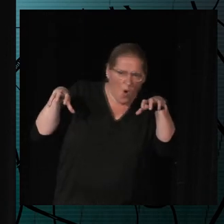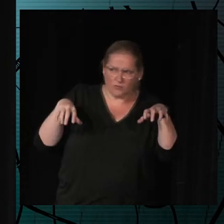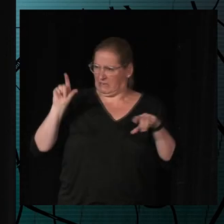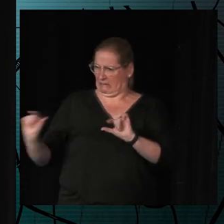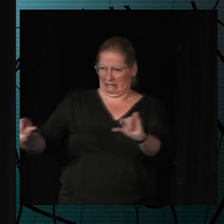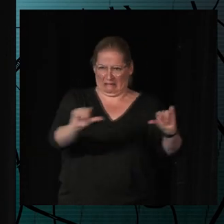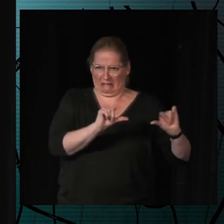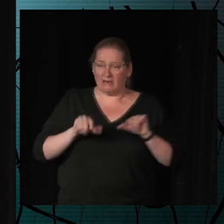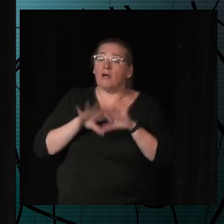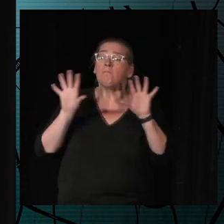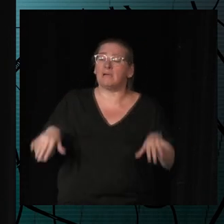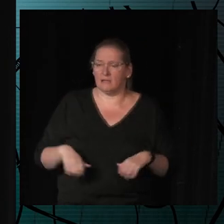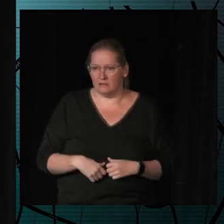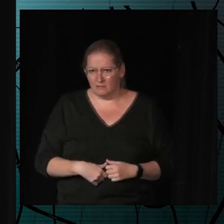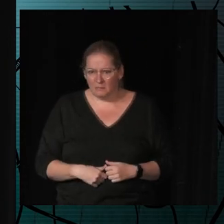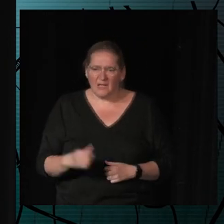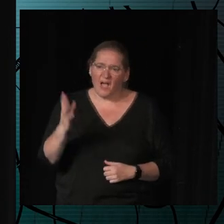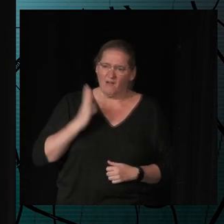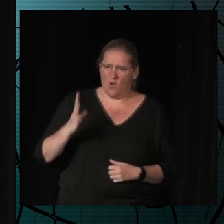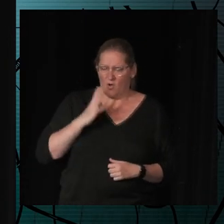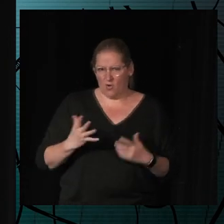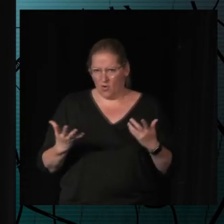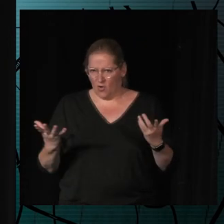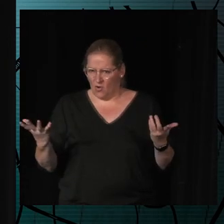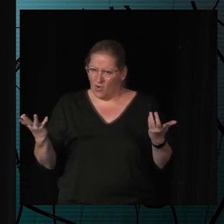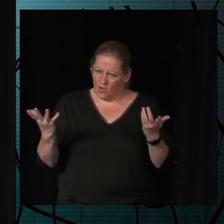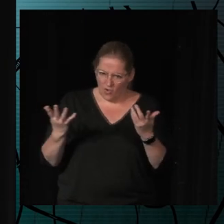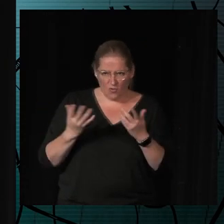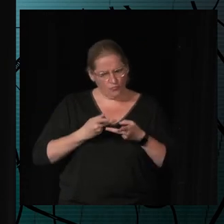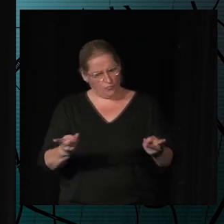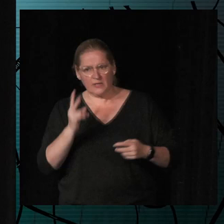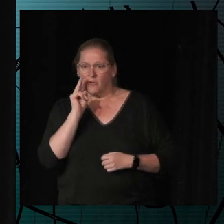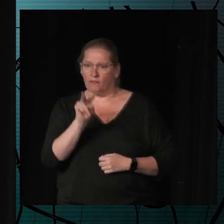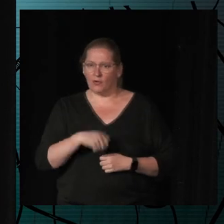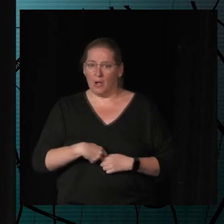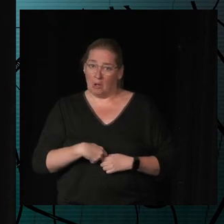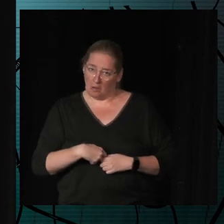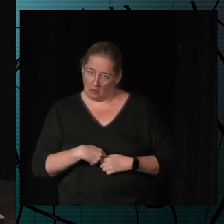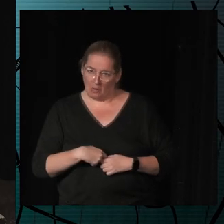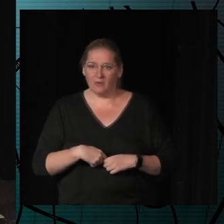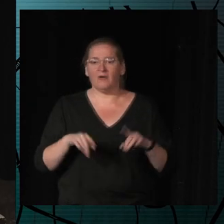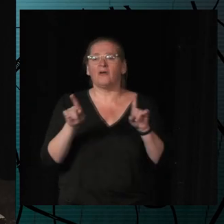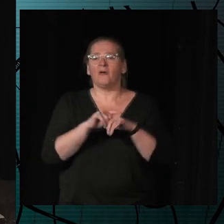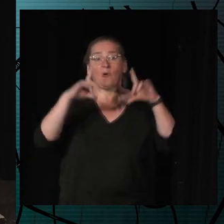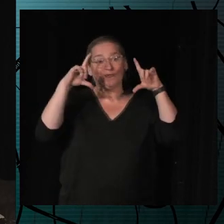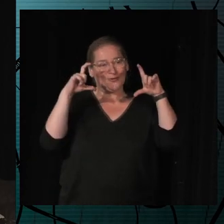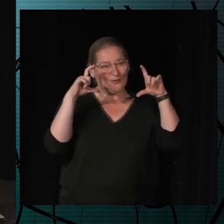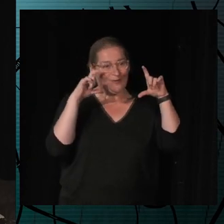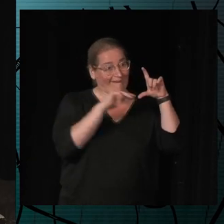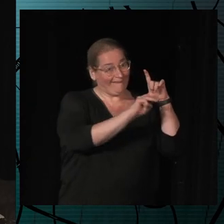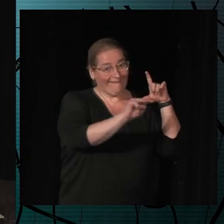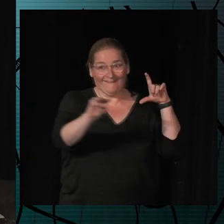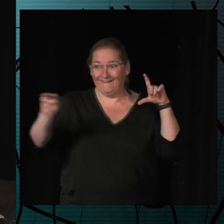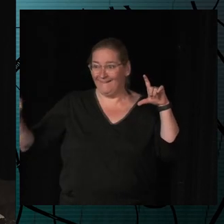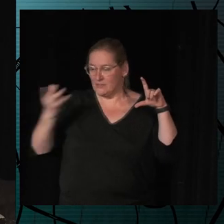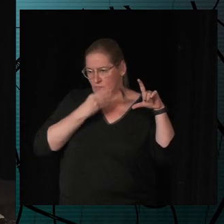l'impression qu'à l'époque les les tests et le public a surtout retenu le mode photo on peut faire de jolies photos dans le panorama mode photo d'ailleurs au-delà du côté